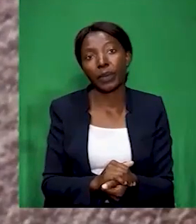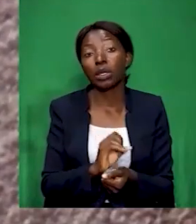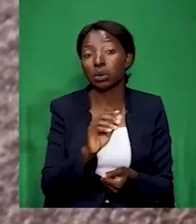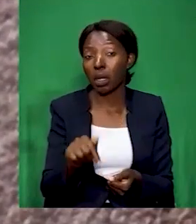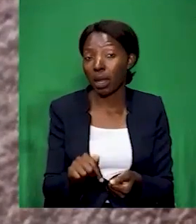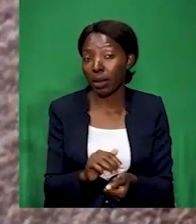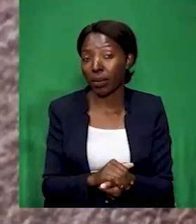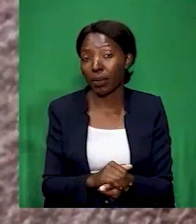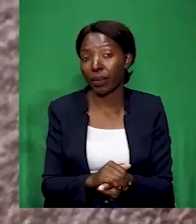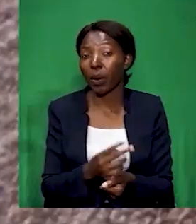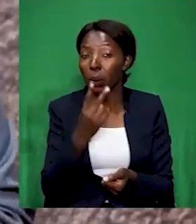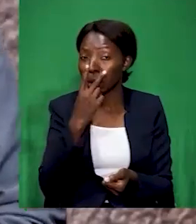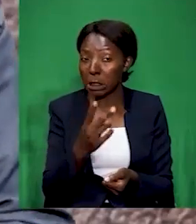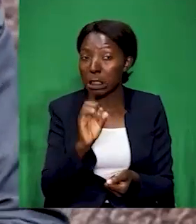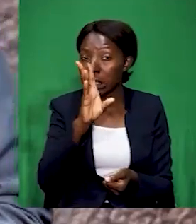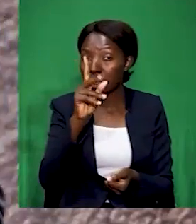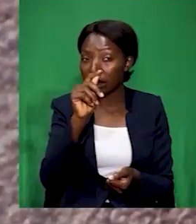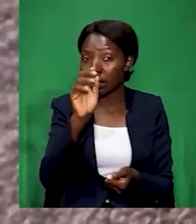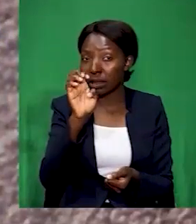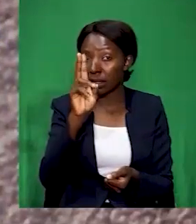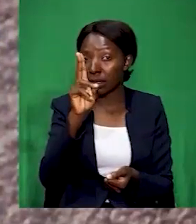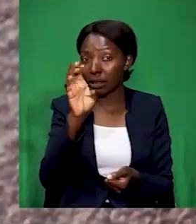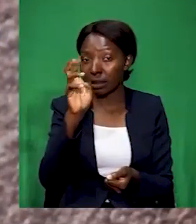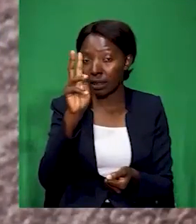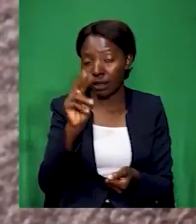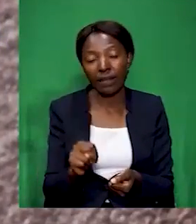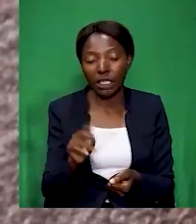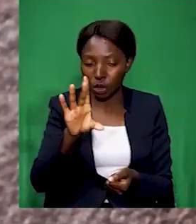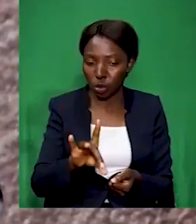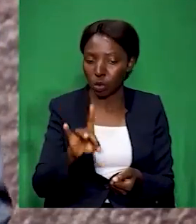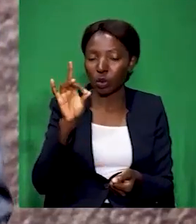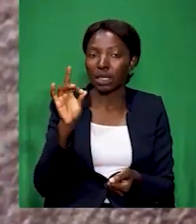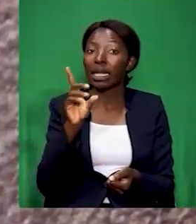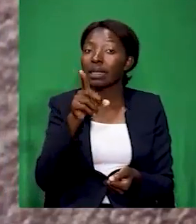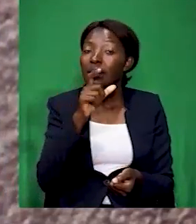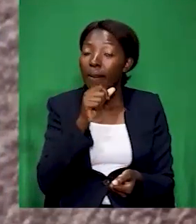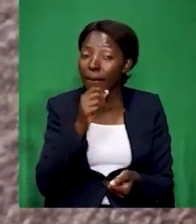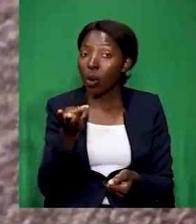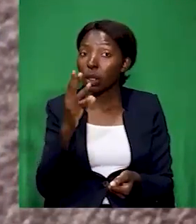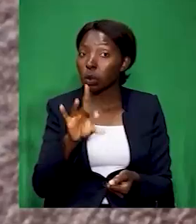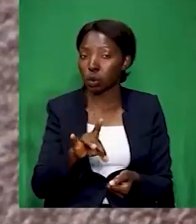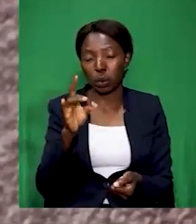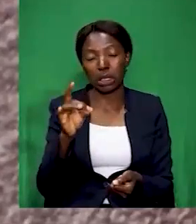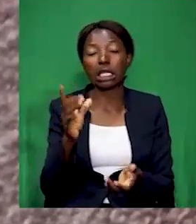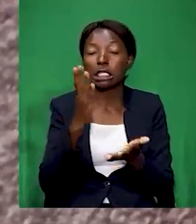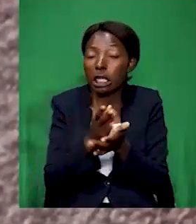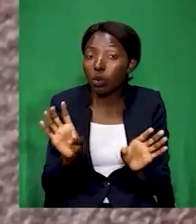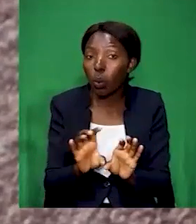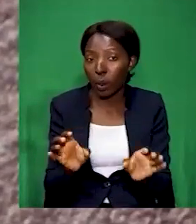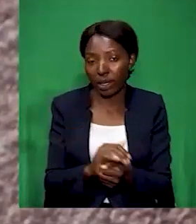saka pano tikona vana Steven komana vasarudzwa zvikanzi mukomana aya asarudzwa anotopinda